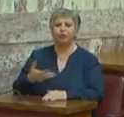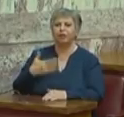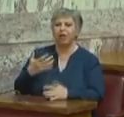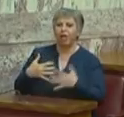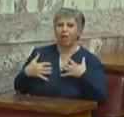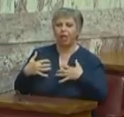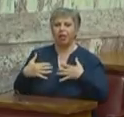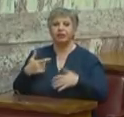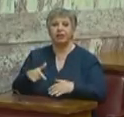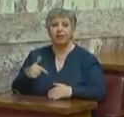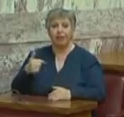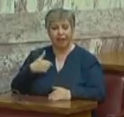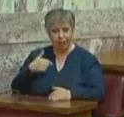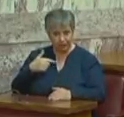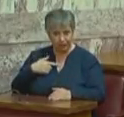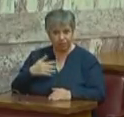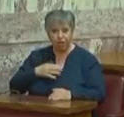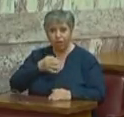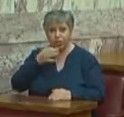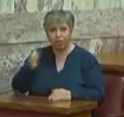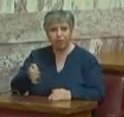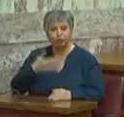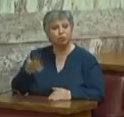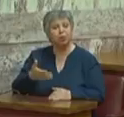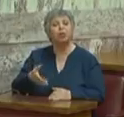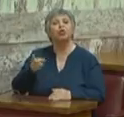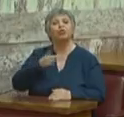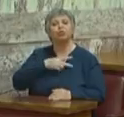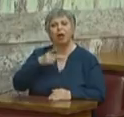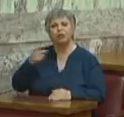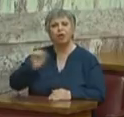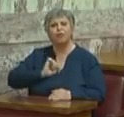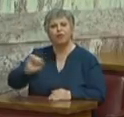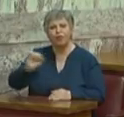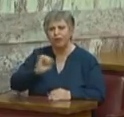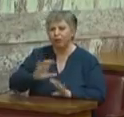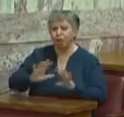Εμείς λοιπόν ας τους πούμε, δικαίως τρομάζουν και δικαίως φοβούνται.